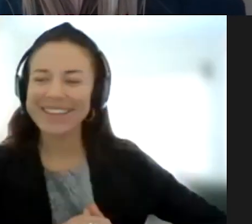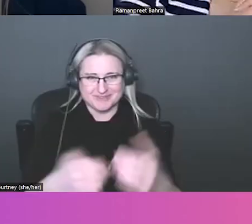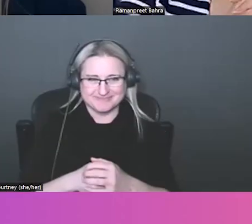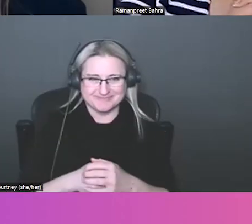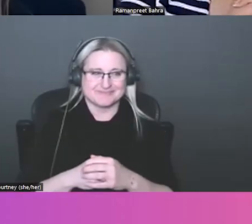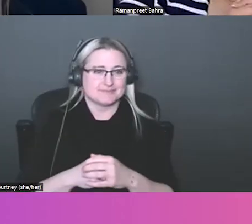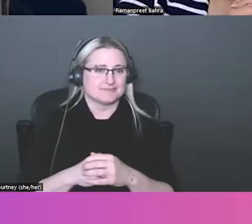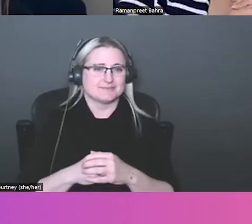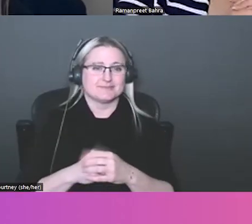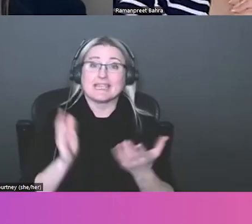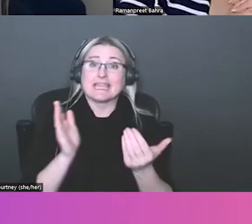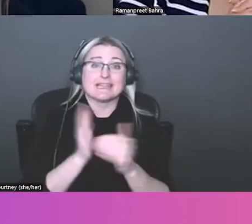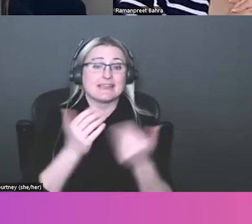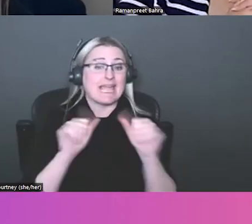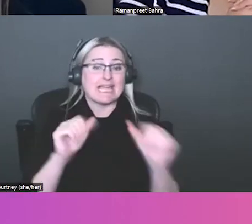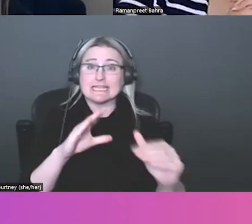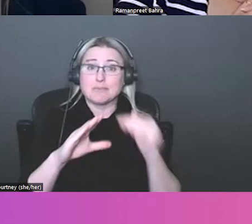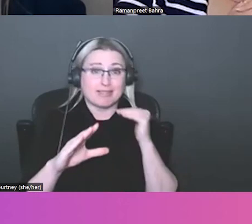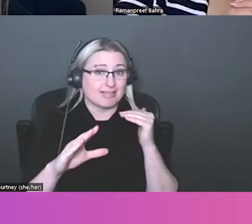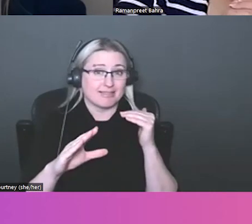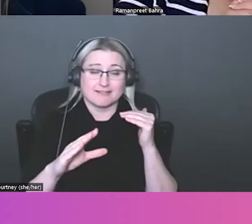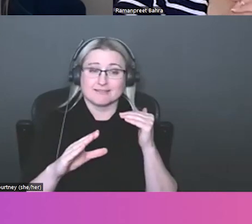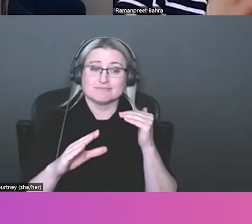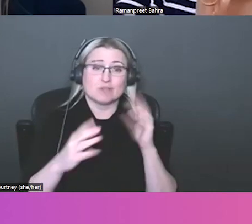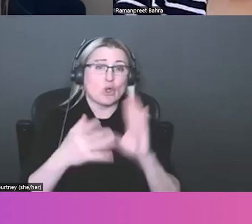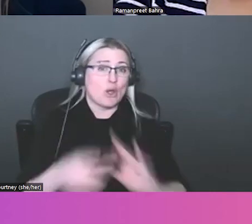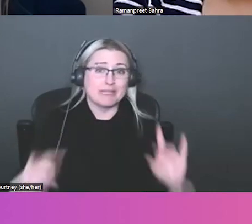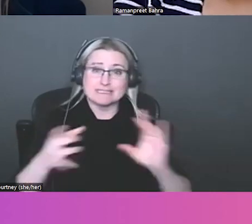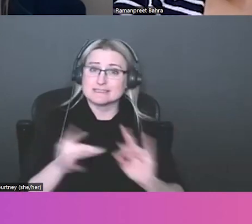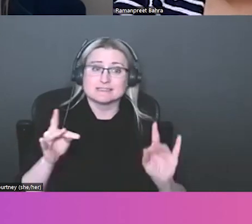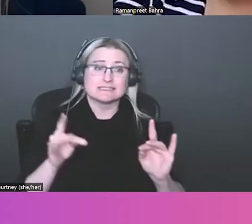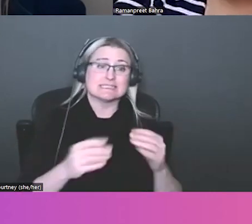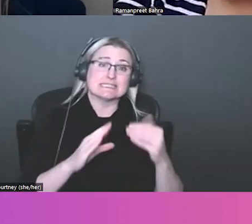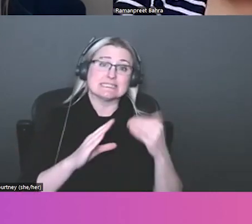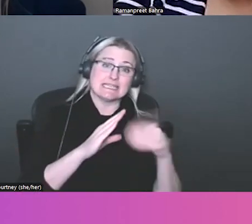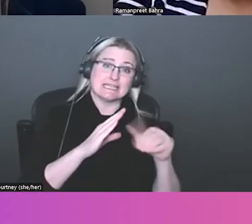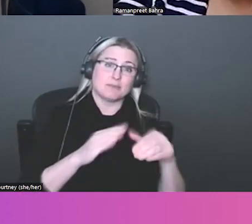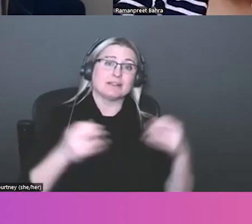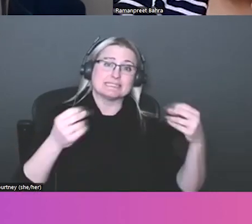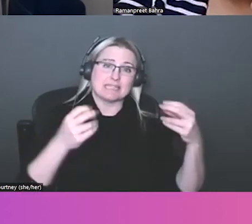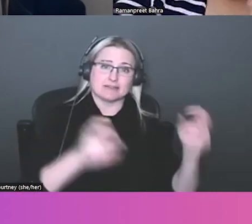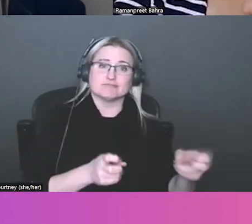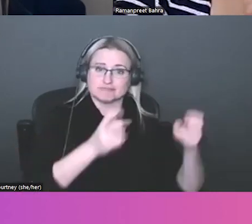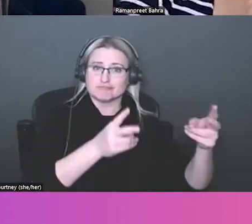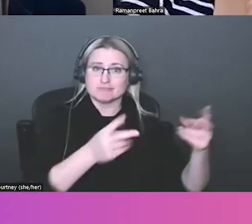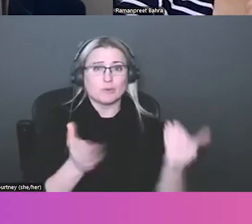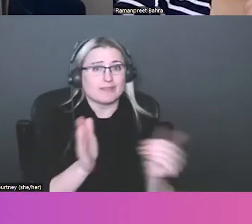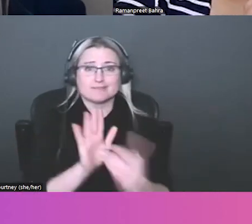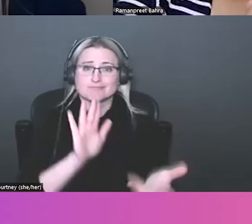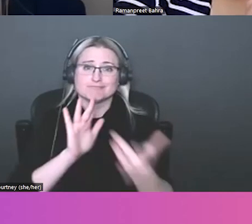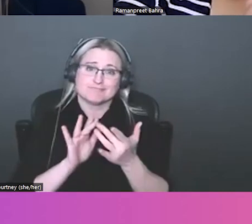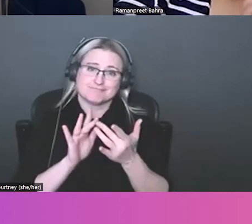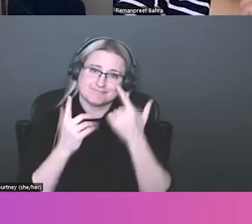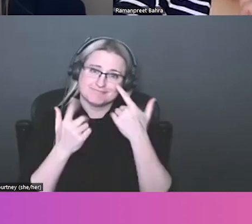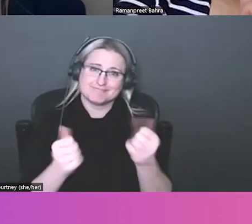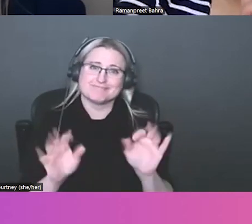présentation. Merci d'être resté avec nous. Alors, vous pouvez nous envoyer un courriel, vos commentaires. Nous avons partagé nos courriels dans